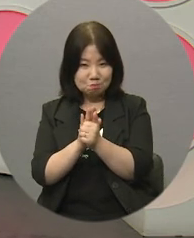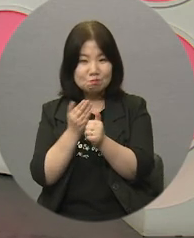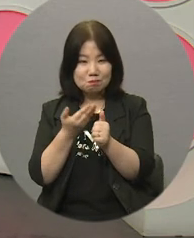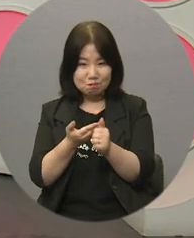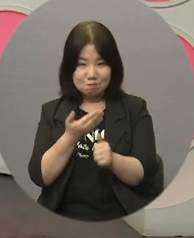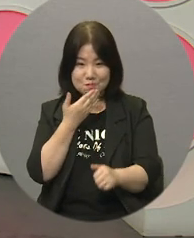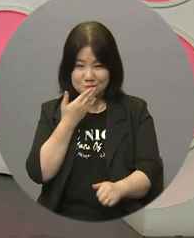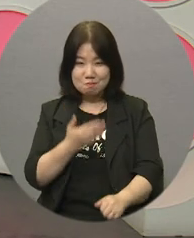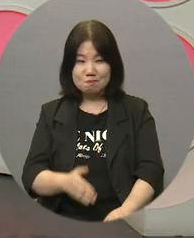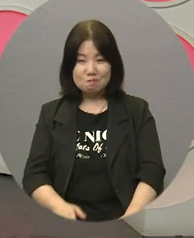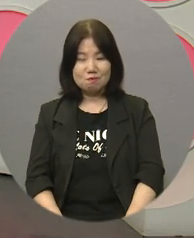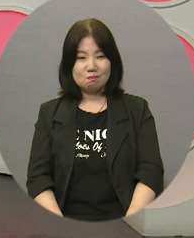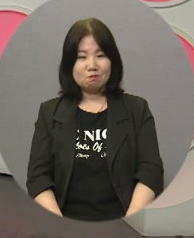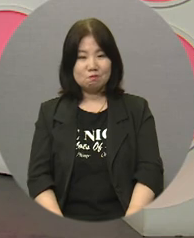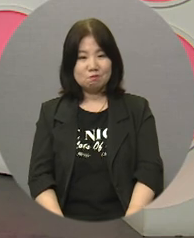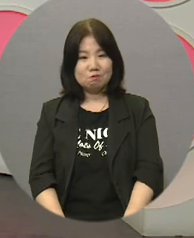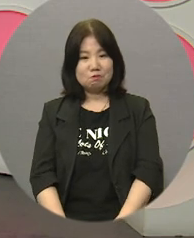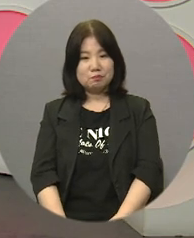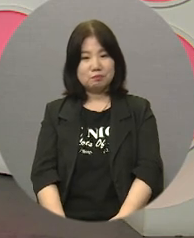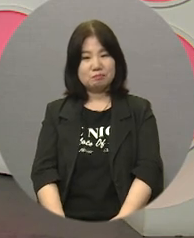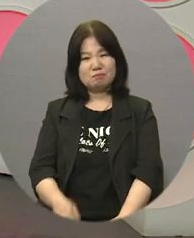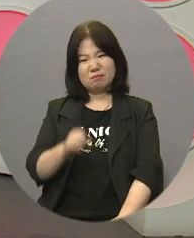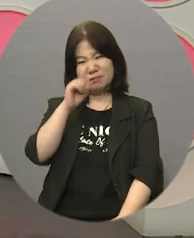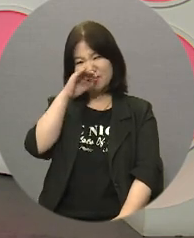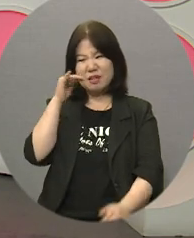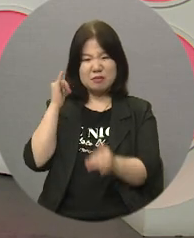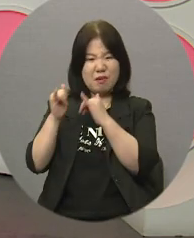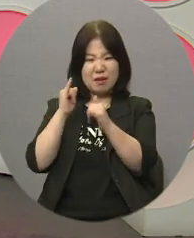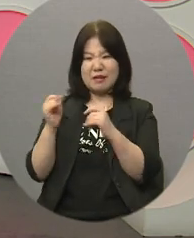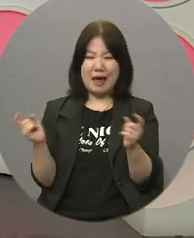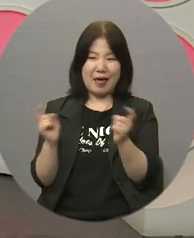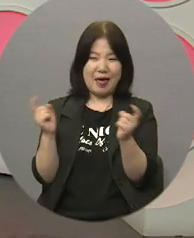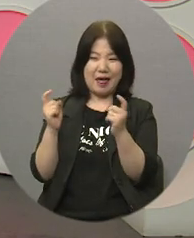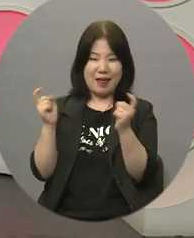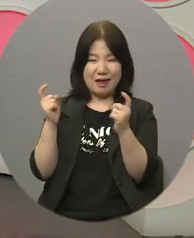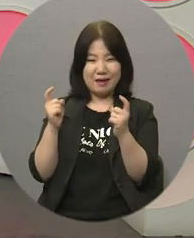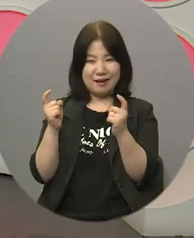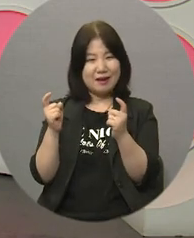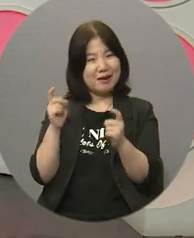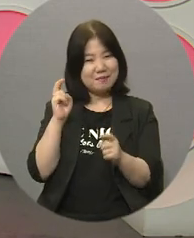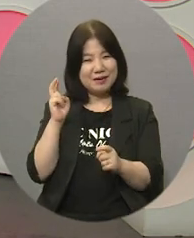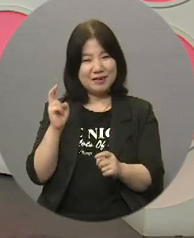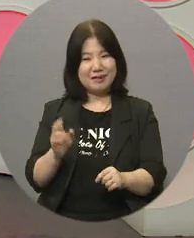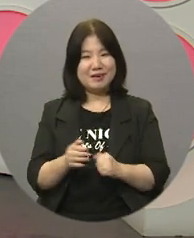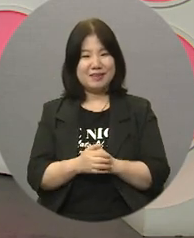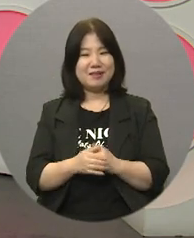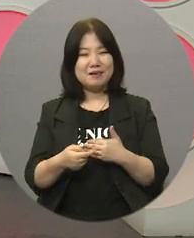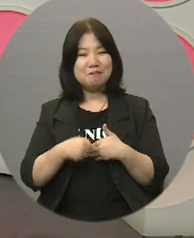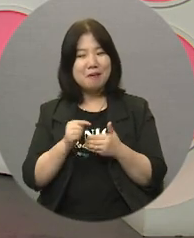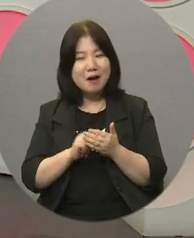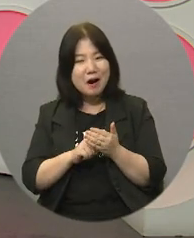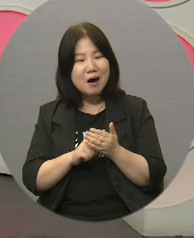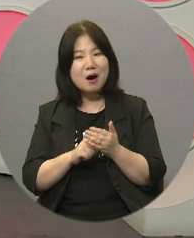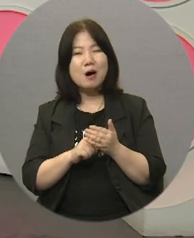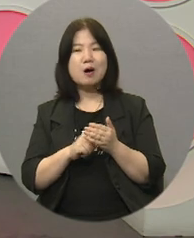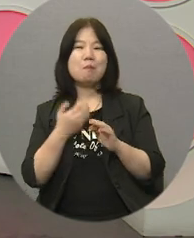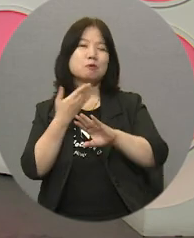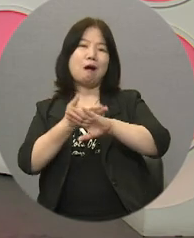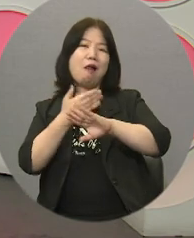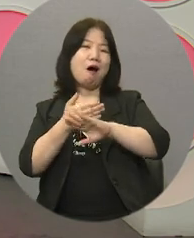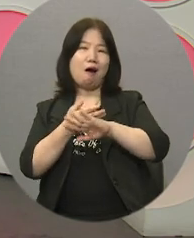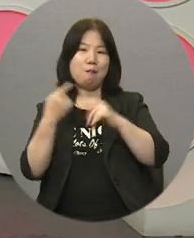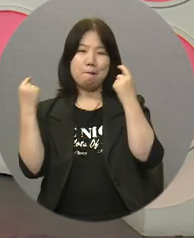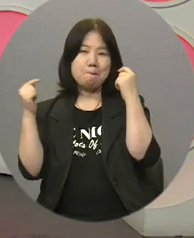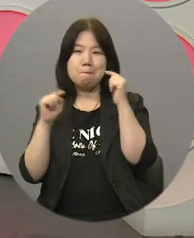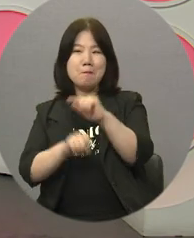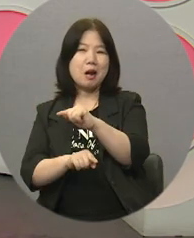있는 이런 게 되지 않을까. 또 근데 괜히 또 통화했다가 또 서로 싸운다? 그래? 전화로도 싸우고? 마음은 또 마음은 이런 마음인데